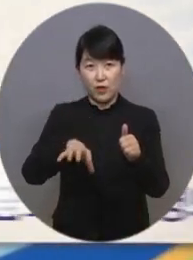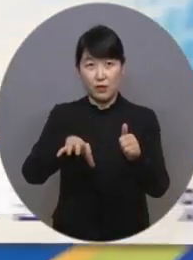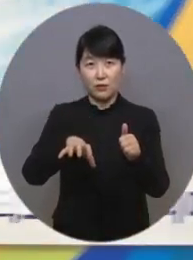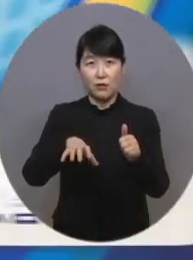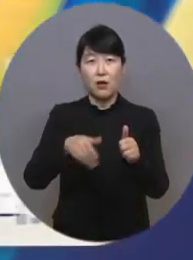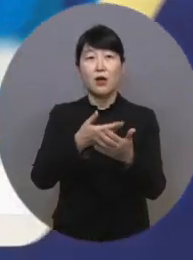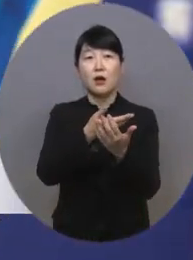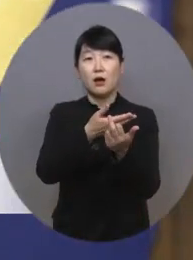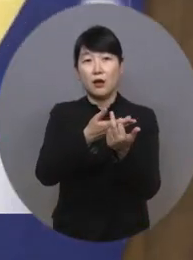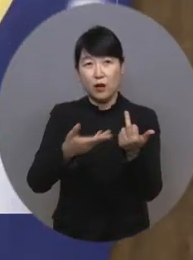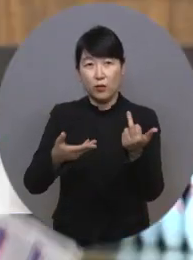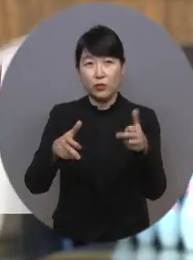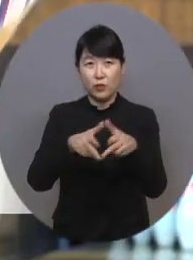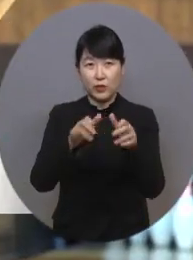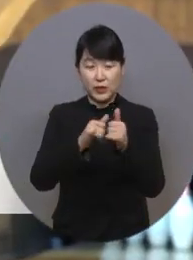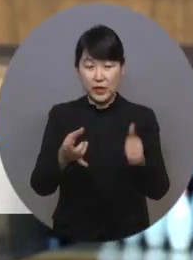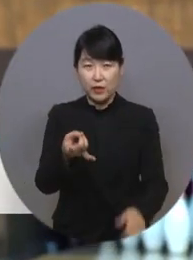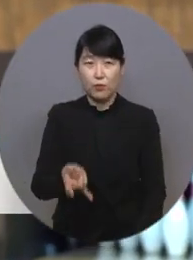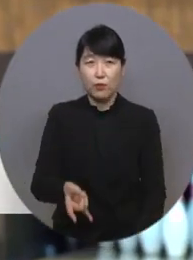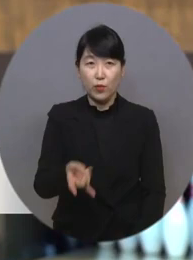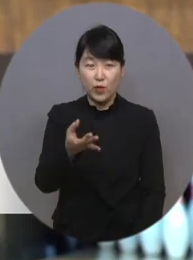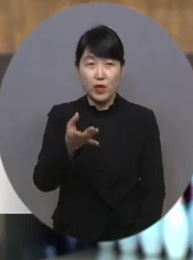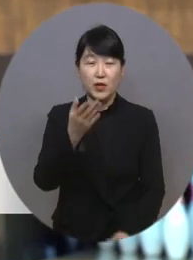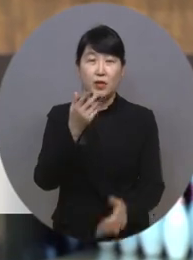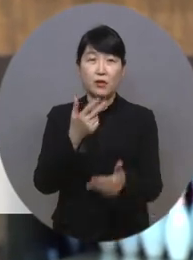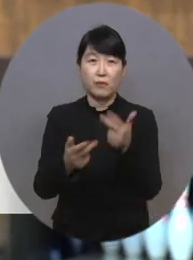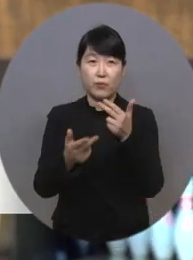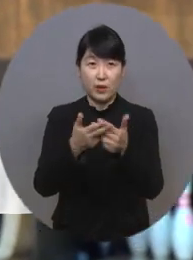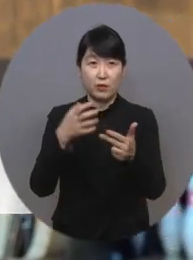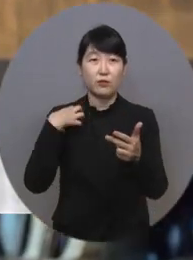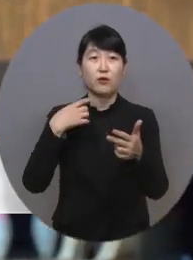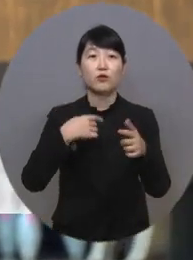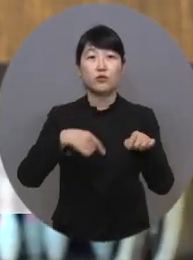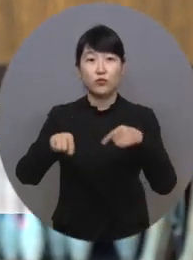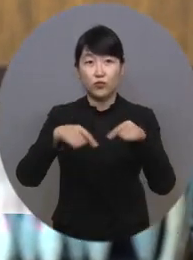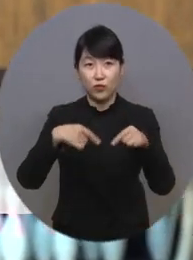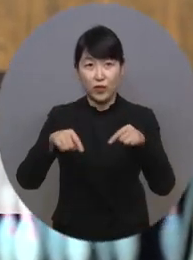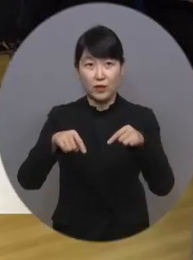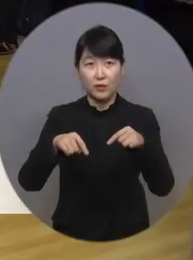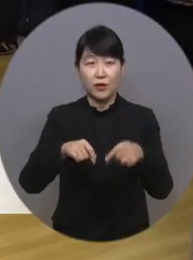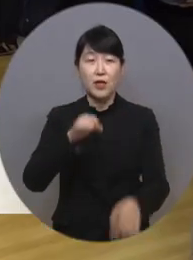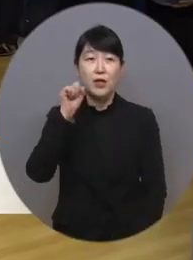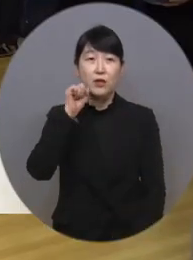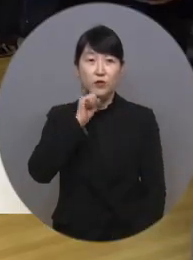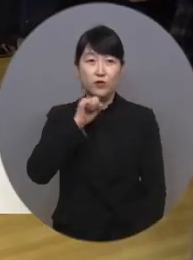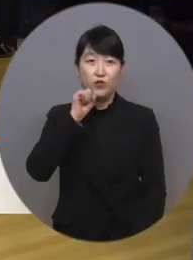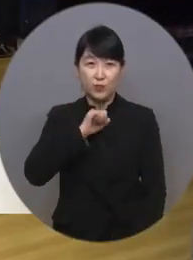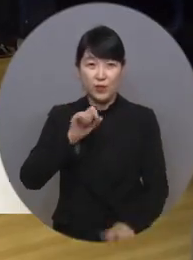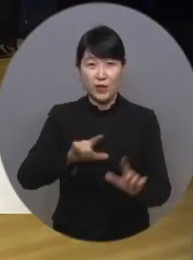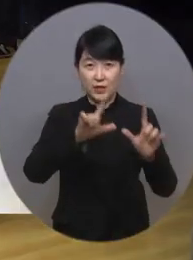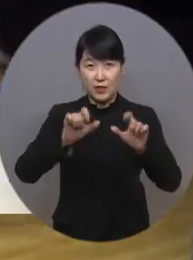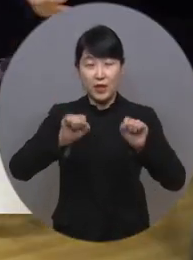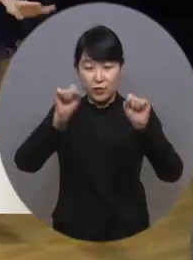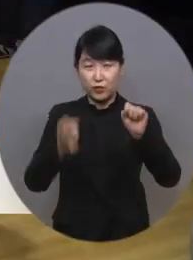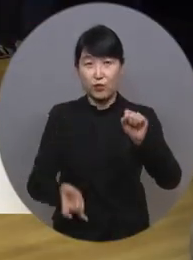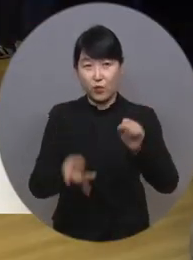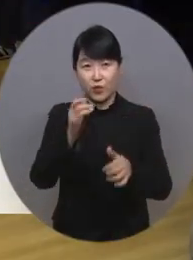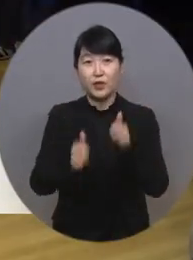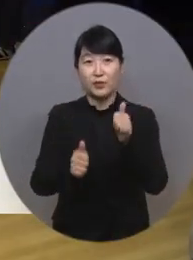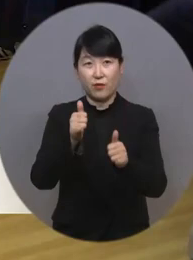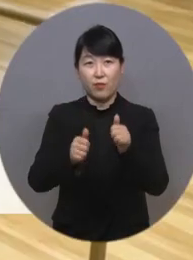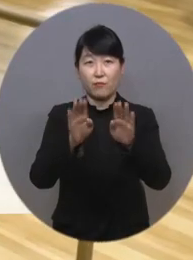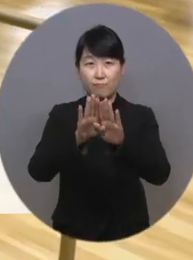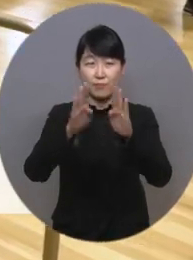장애인 볼링협회가 주관한 2022년도 강원도 장애인 동호인 생활체육 볼링 대회가 열렸습니다.